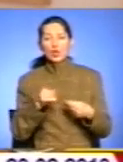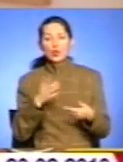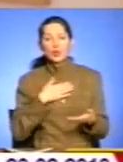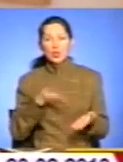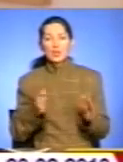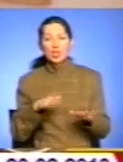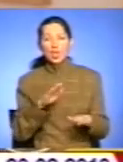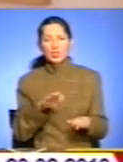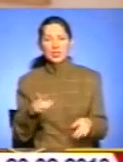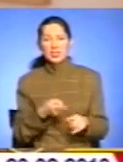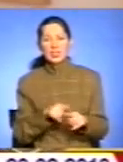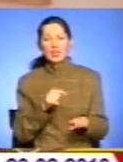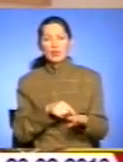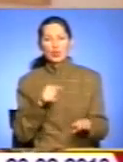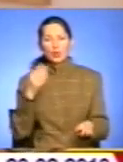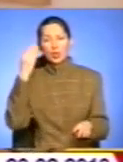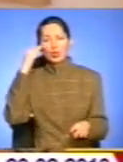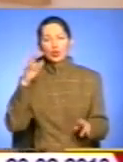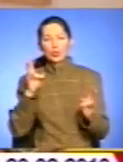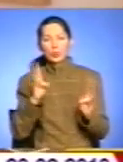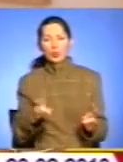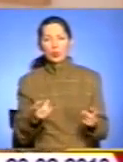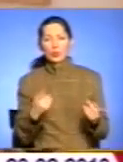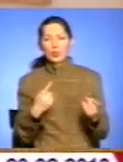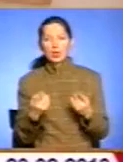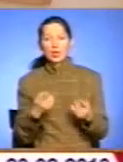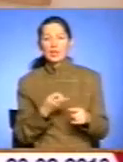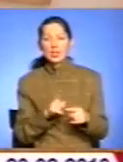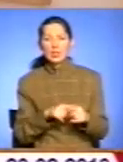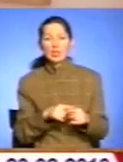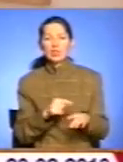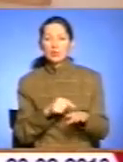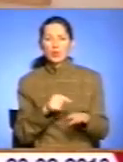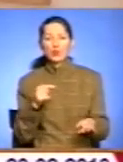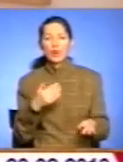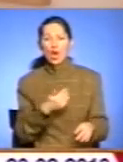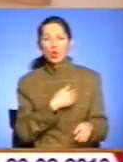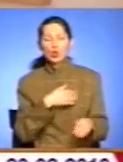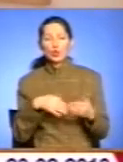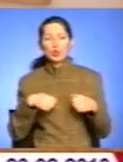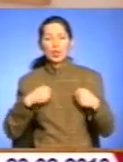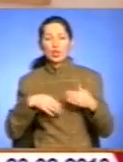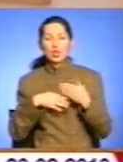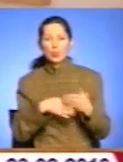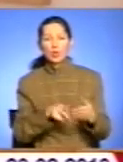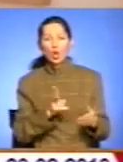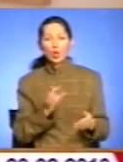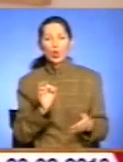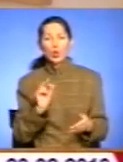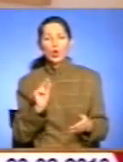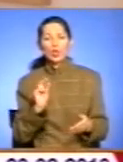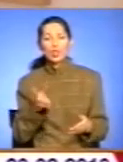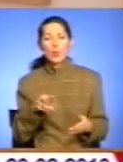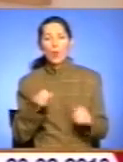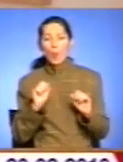які відчувають чужу біду, які співчувають, які хочуть, стараються допомогти, хто чи може. Наприклад, от з